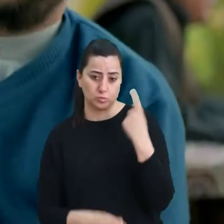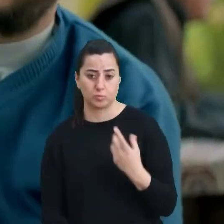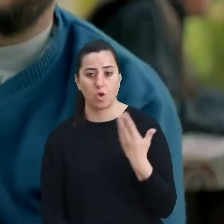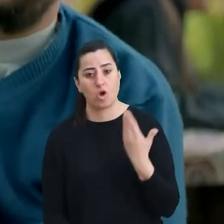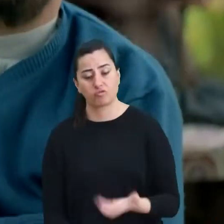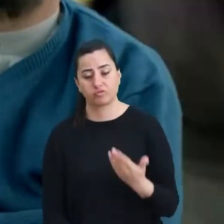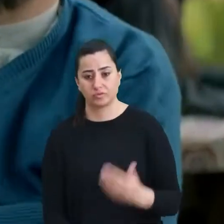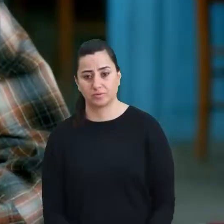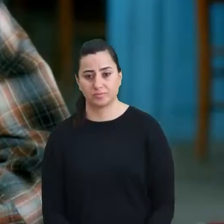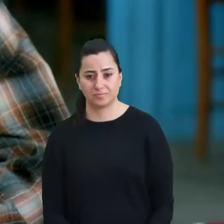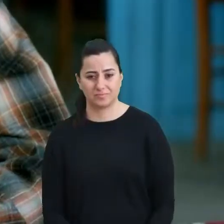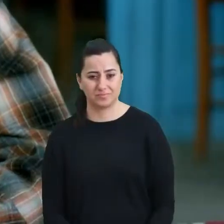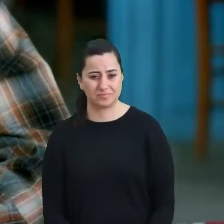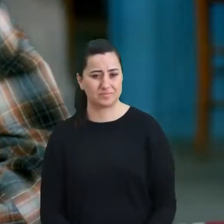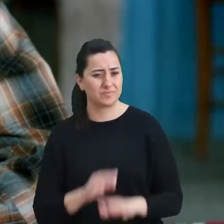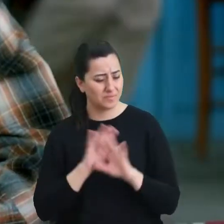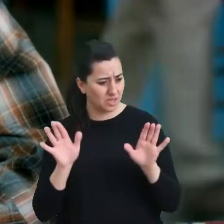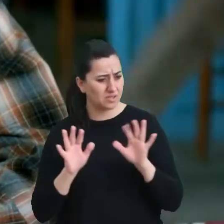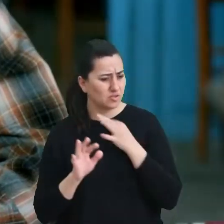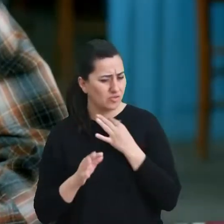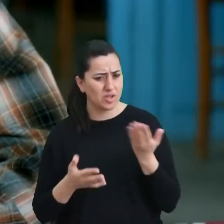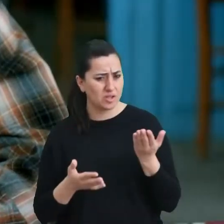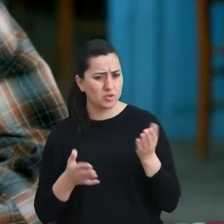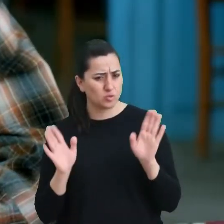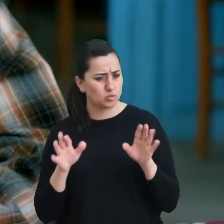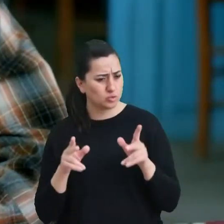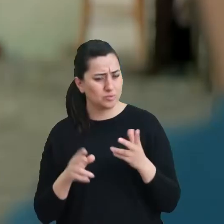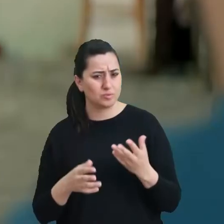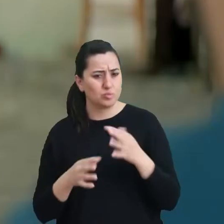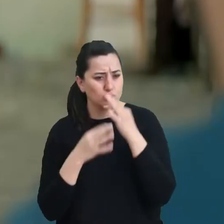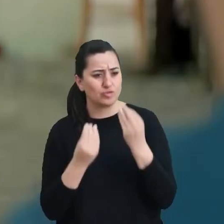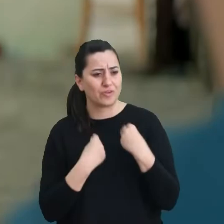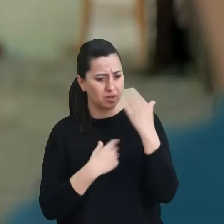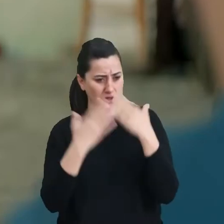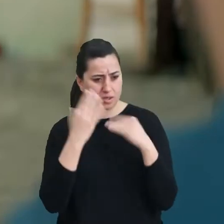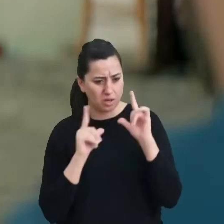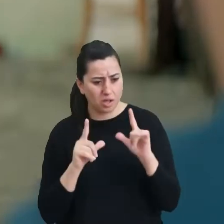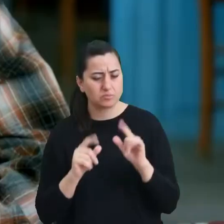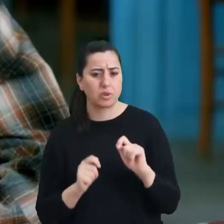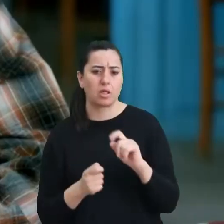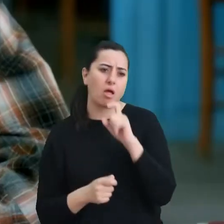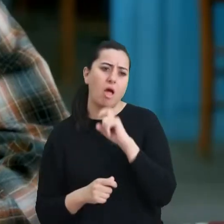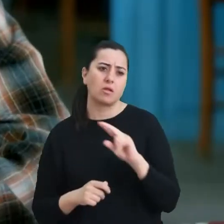Kollarını bağlayıp yüzünü astı. Yeter gar Cemil gamlı baykuş gibi be. Moral vereceğin yerde ettin lafları bak be.